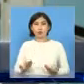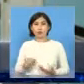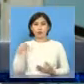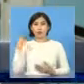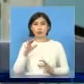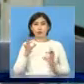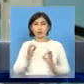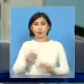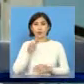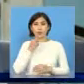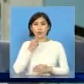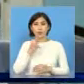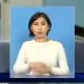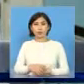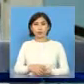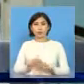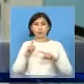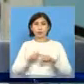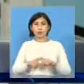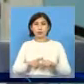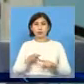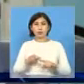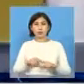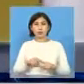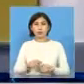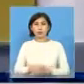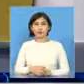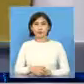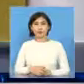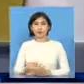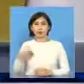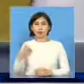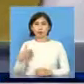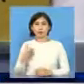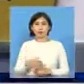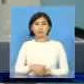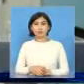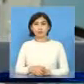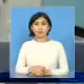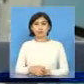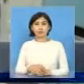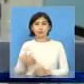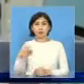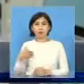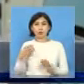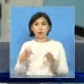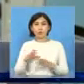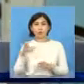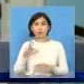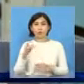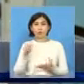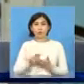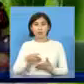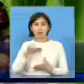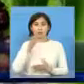правильное сбалансированное питание и плюс прием этих витаминов, поливитаминов, витамины группы С надо